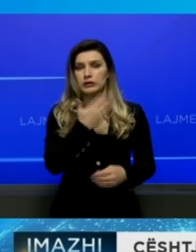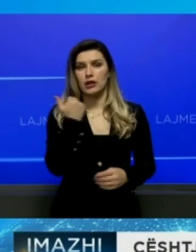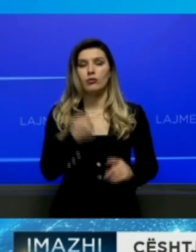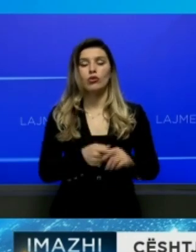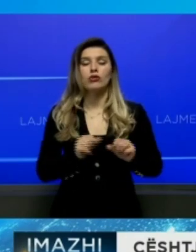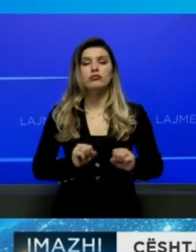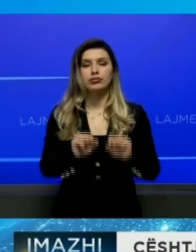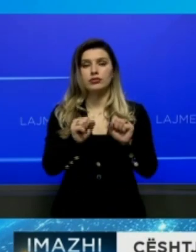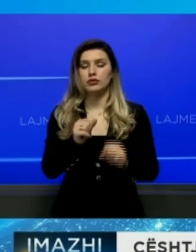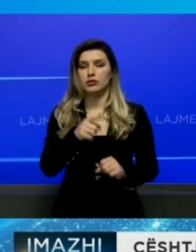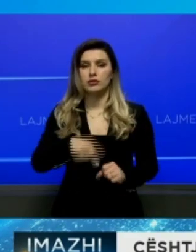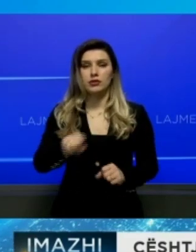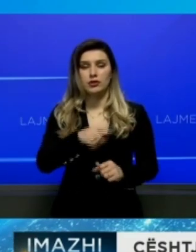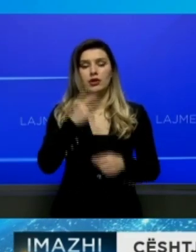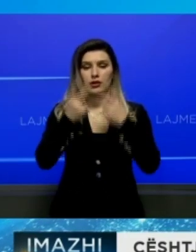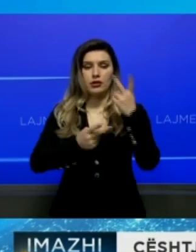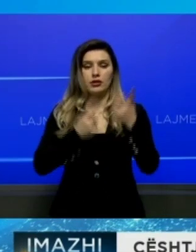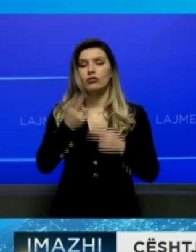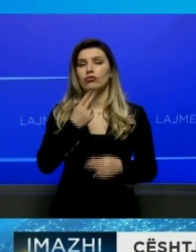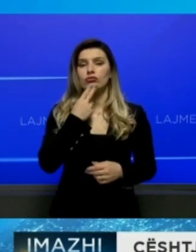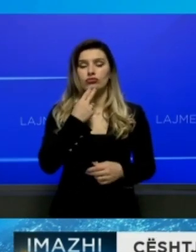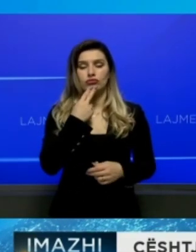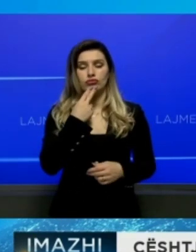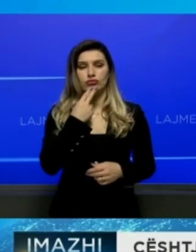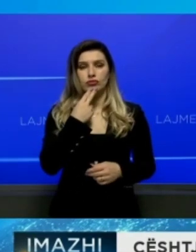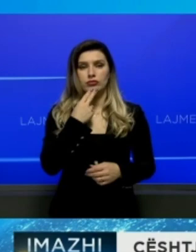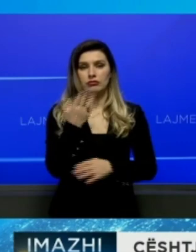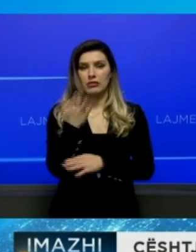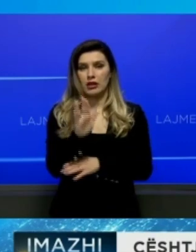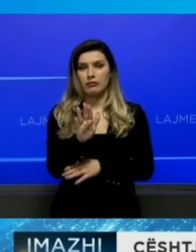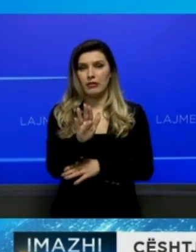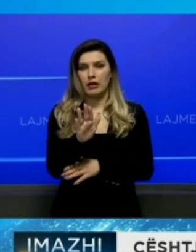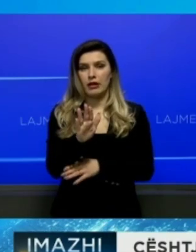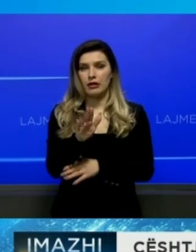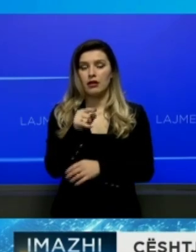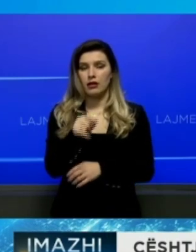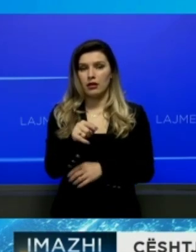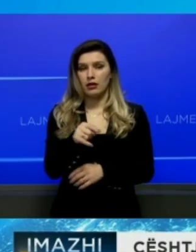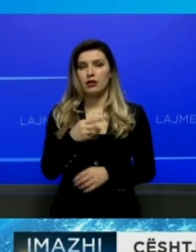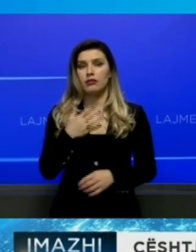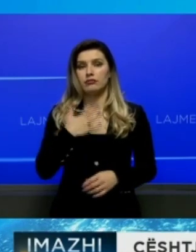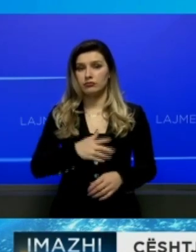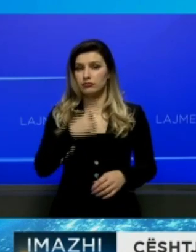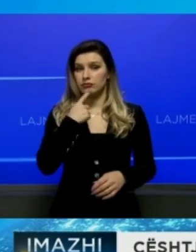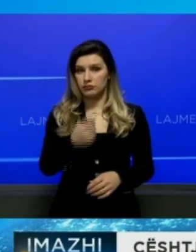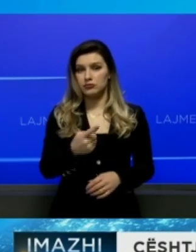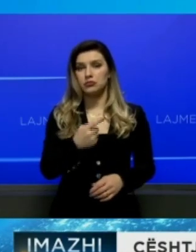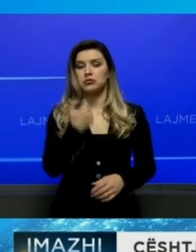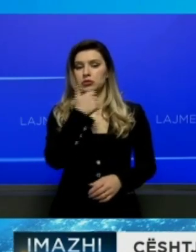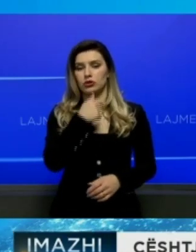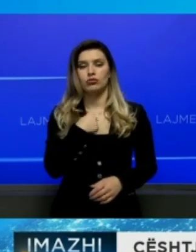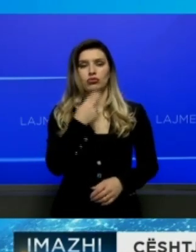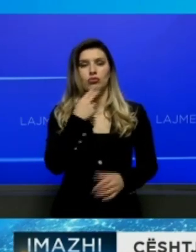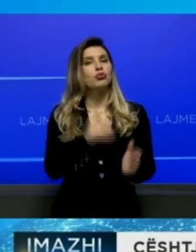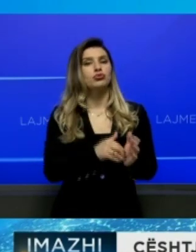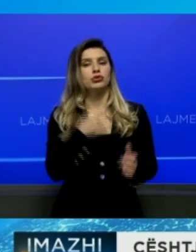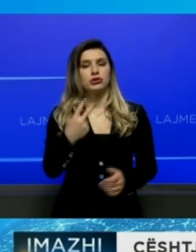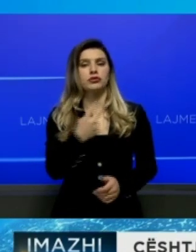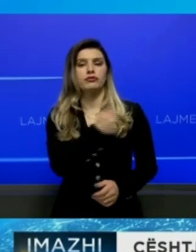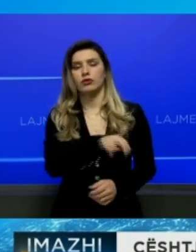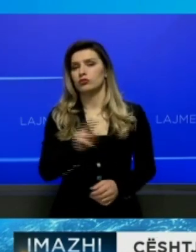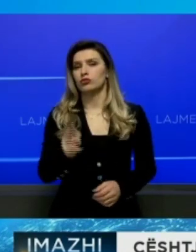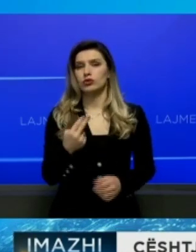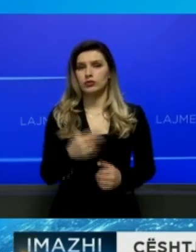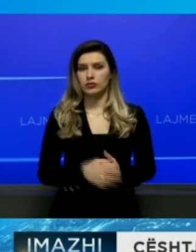kundërshtua një hetim parlamentar, i cili po të isha unë në vetë venduën, se i kisha unë pse jëmër edhe 20 vjetë të të me po.